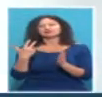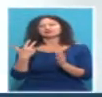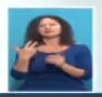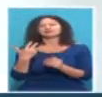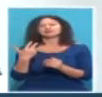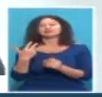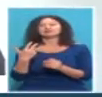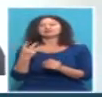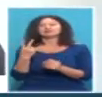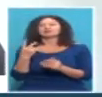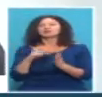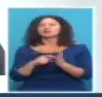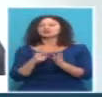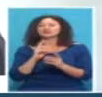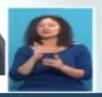тот,